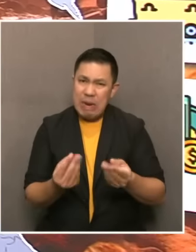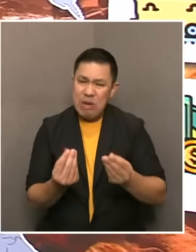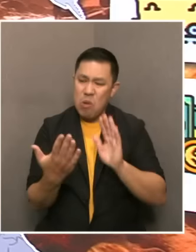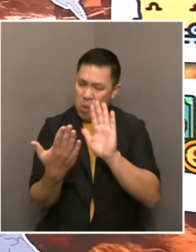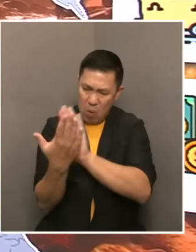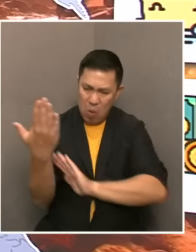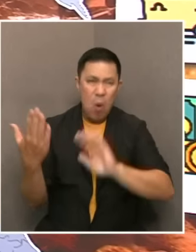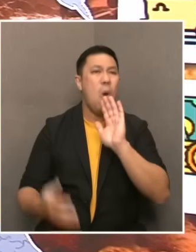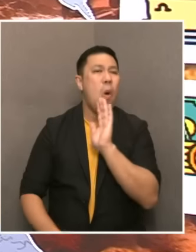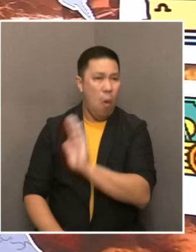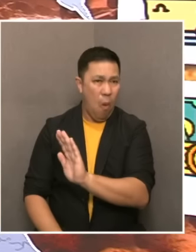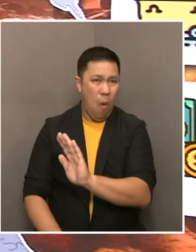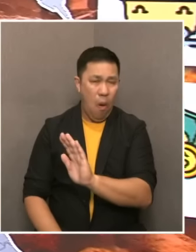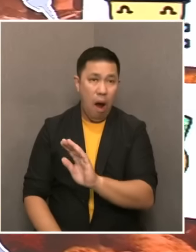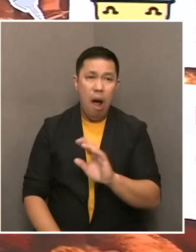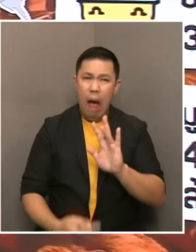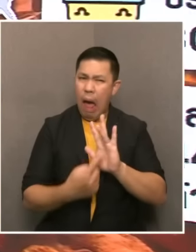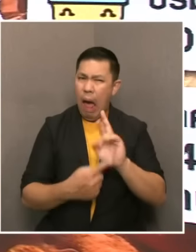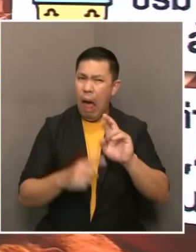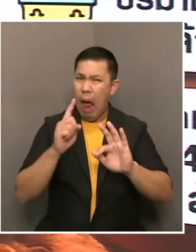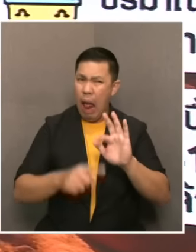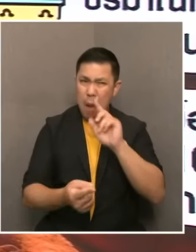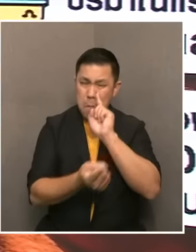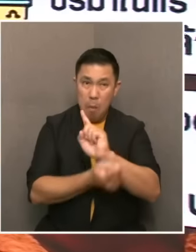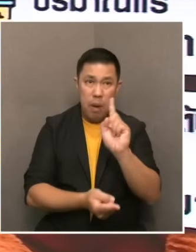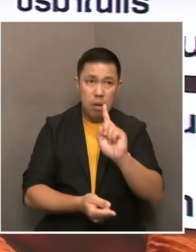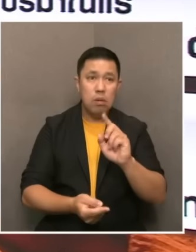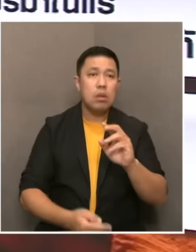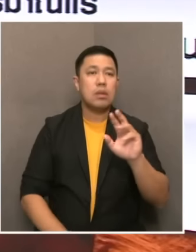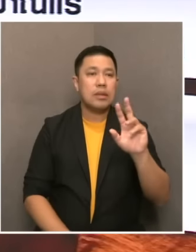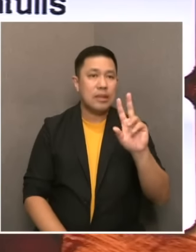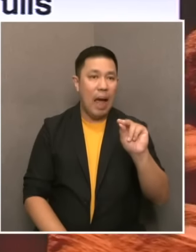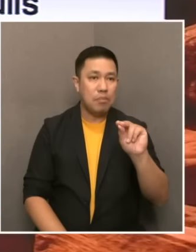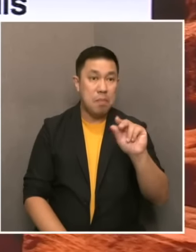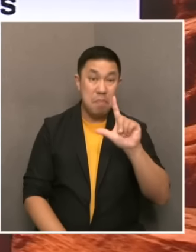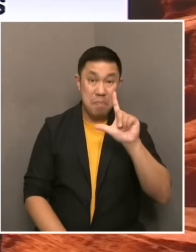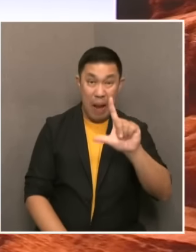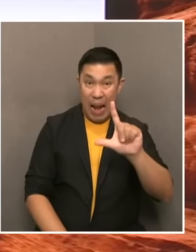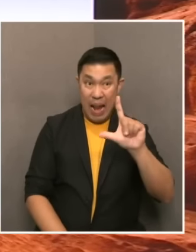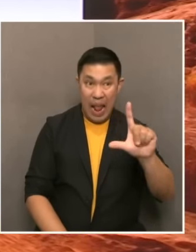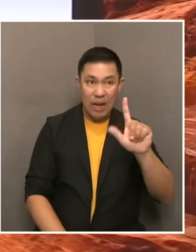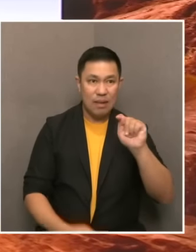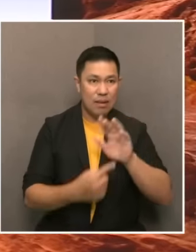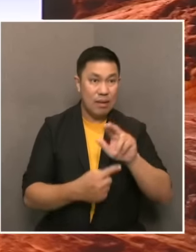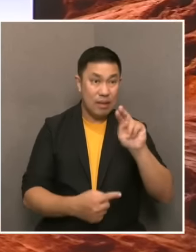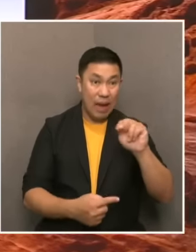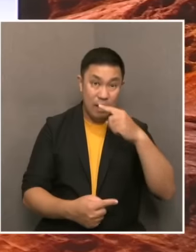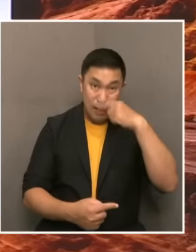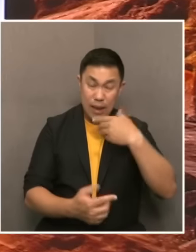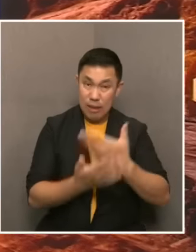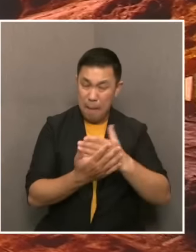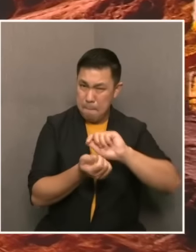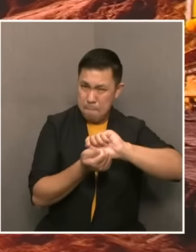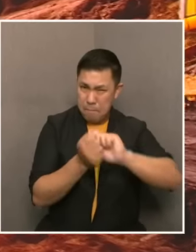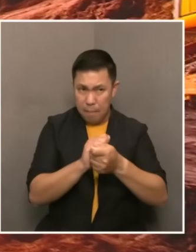เดียวนะครับผมปริมาณแร่ที่พบเนี่ยนะครับสูงถึง 30ล้านล้านตันคุณผู้ชมแล้วตีเป็นเม็ดเงินนะอย่างที่บอกไปโอ